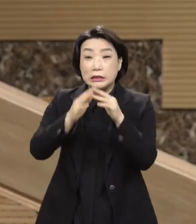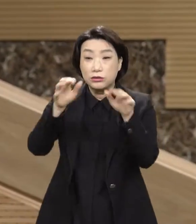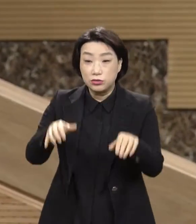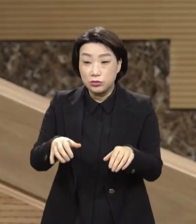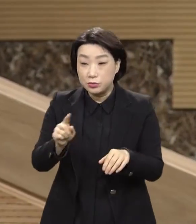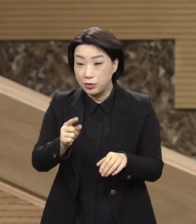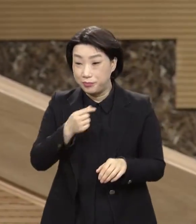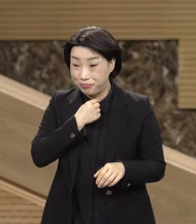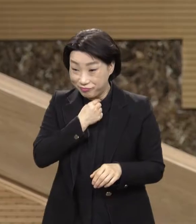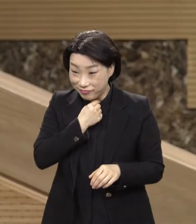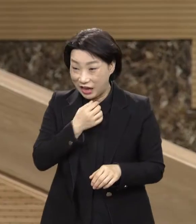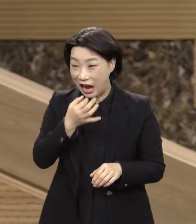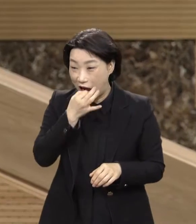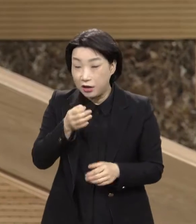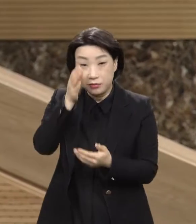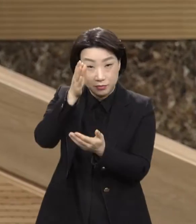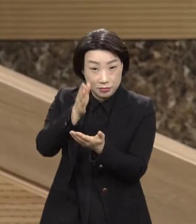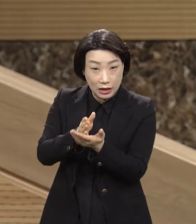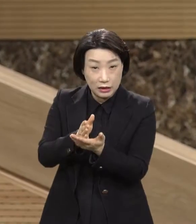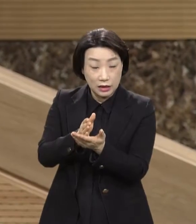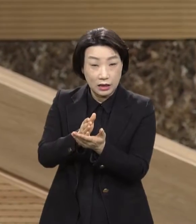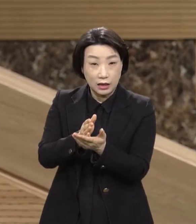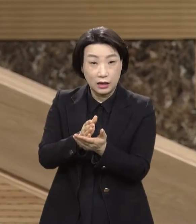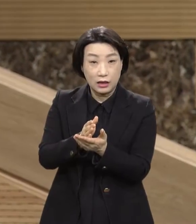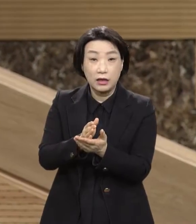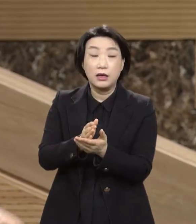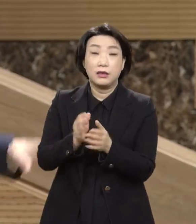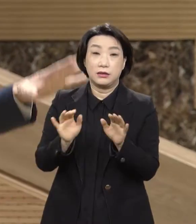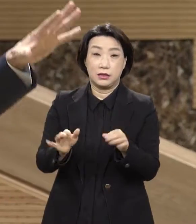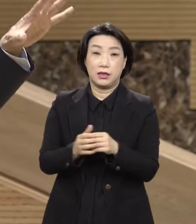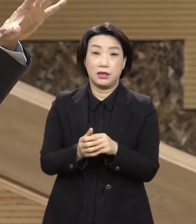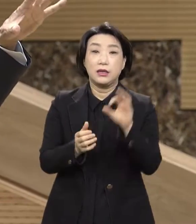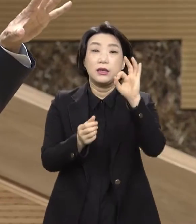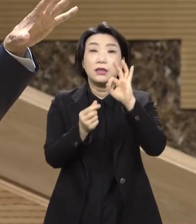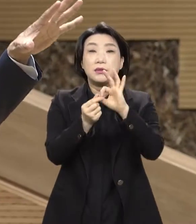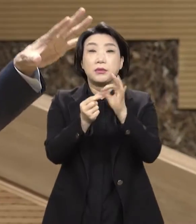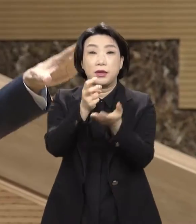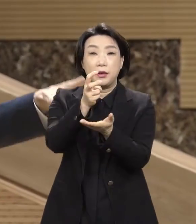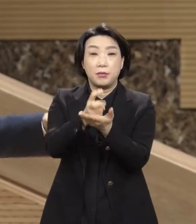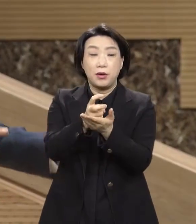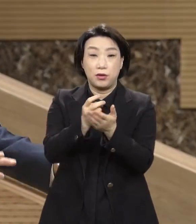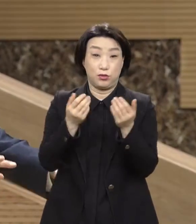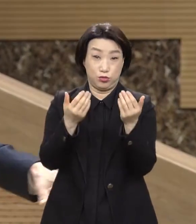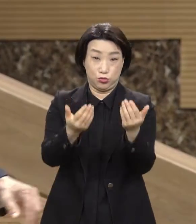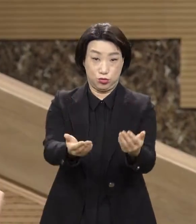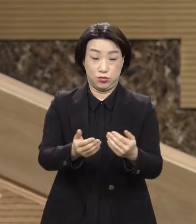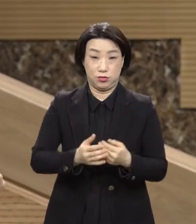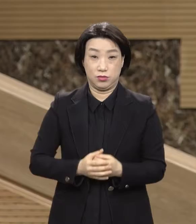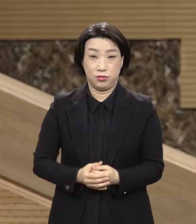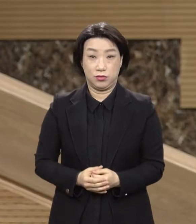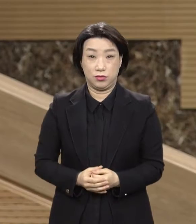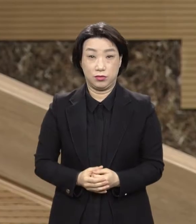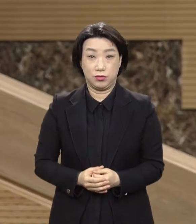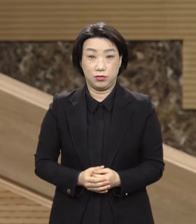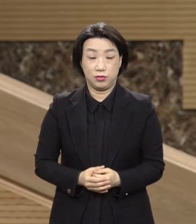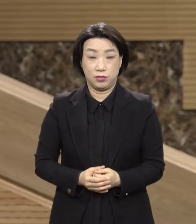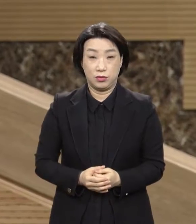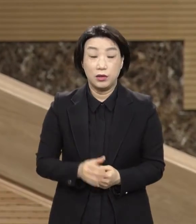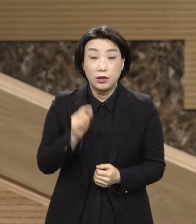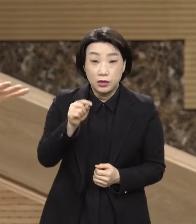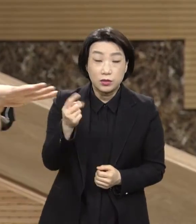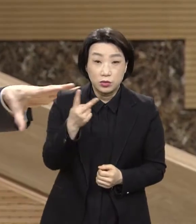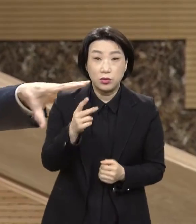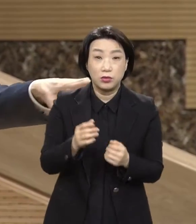이웃것을 탐내지 말라 하기까지 열 가지의 율법을 보내고 거기